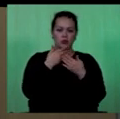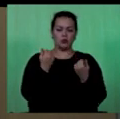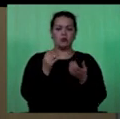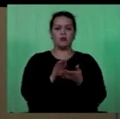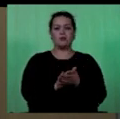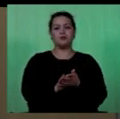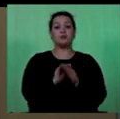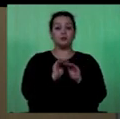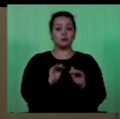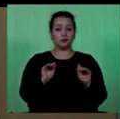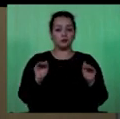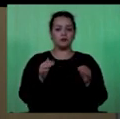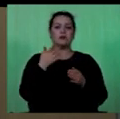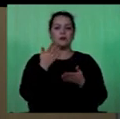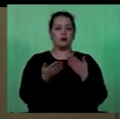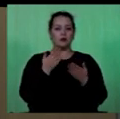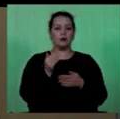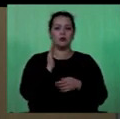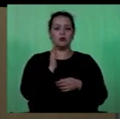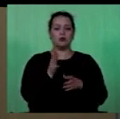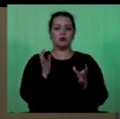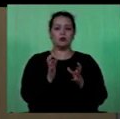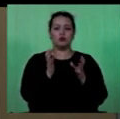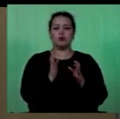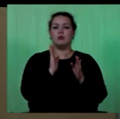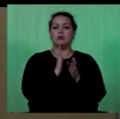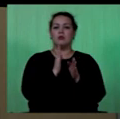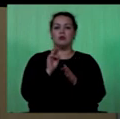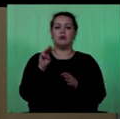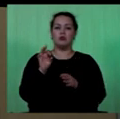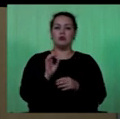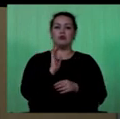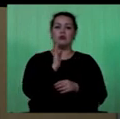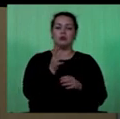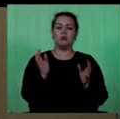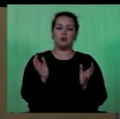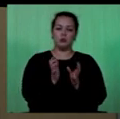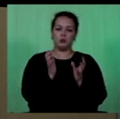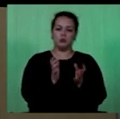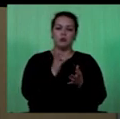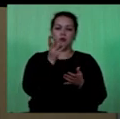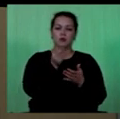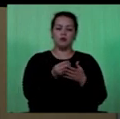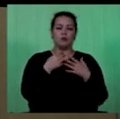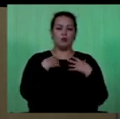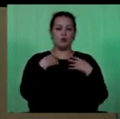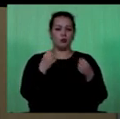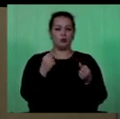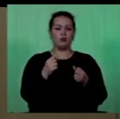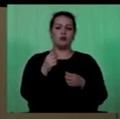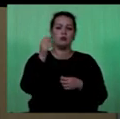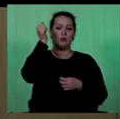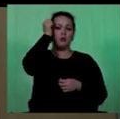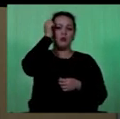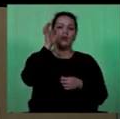Итак, ребятки, если мы будем беречь природу, то будем сохранять свое здоровье.